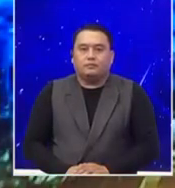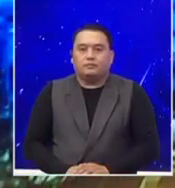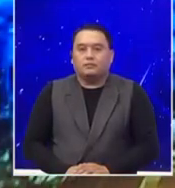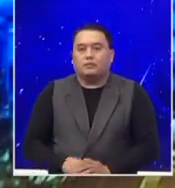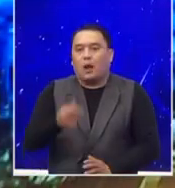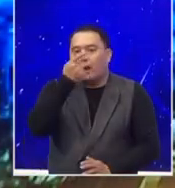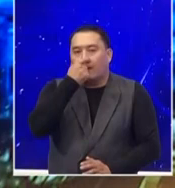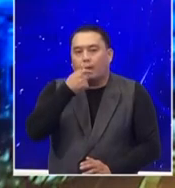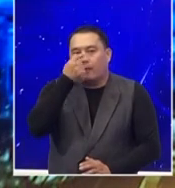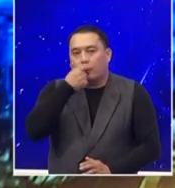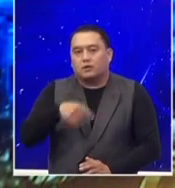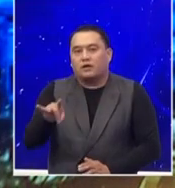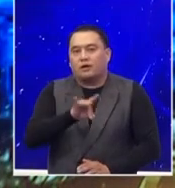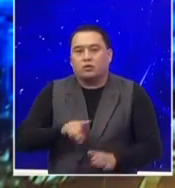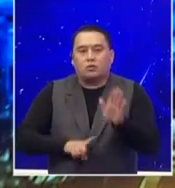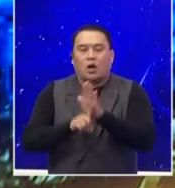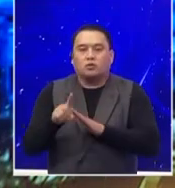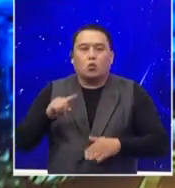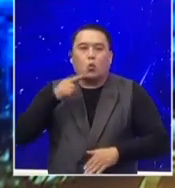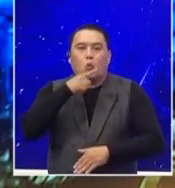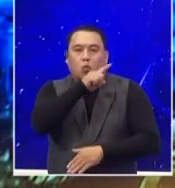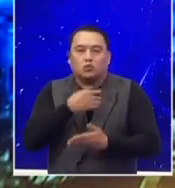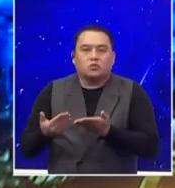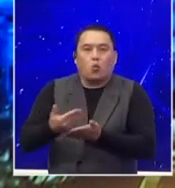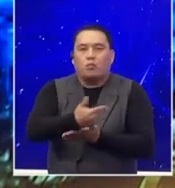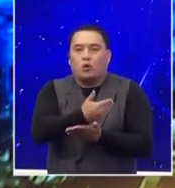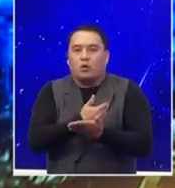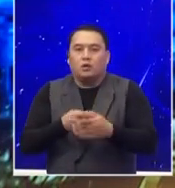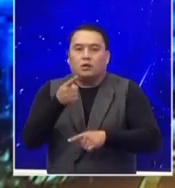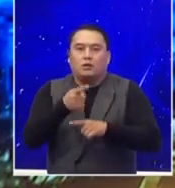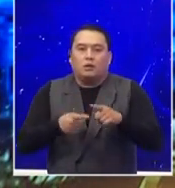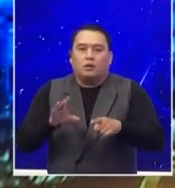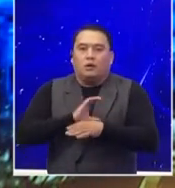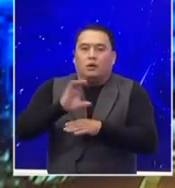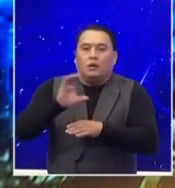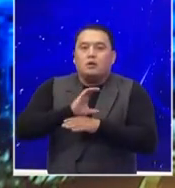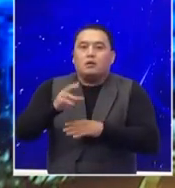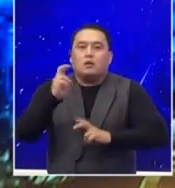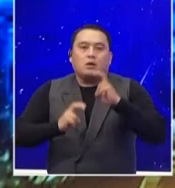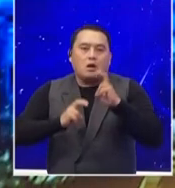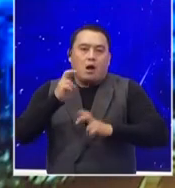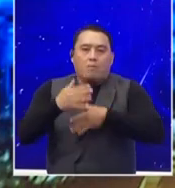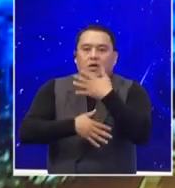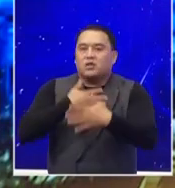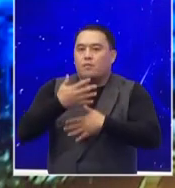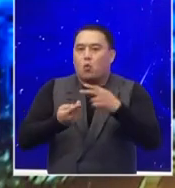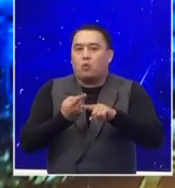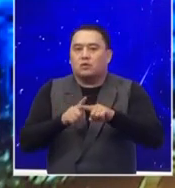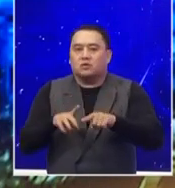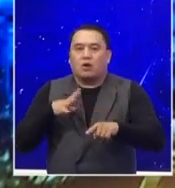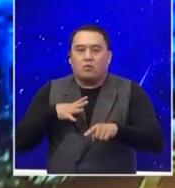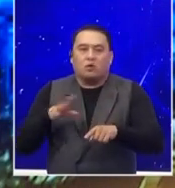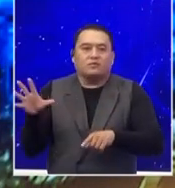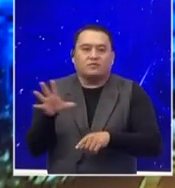В Панфиловском районе началась уборка кукурузы. Основная часть урожая отправляется на завод для переработки, где из